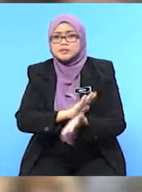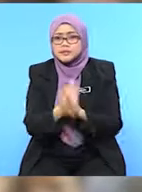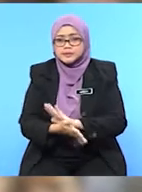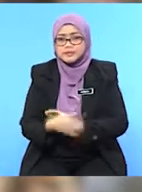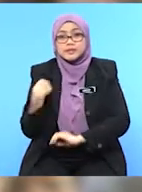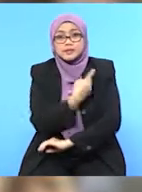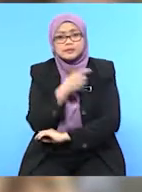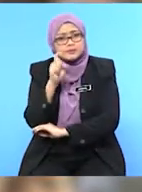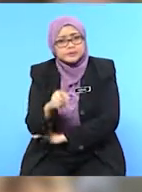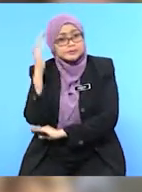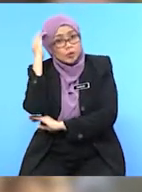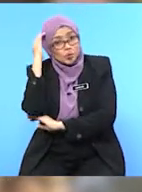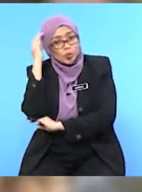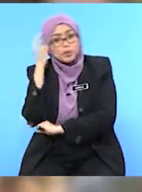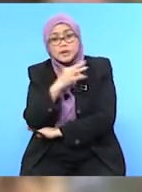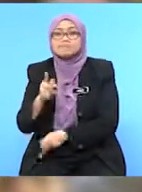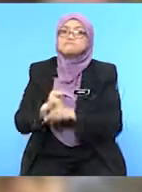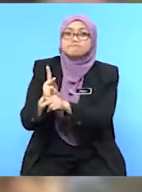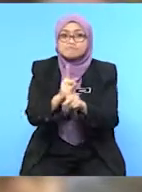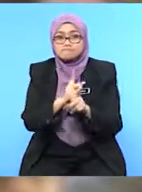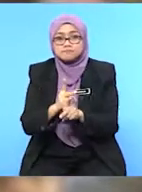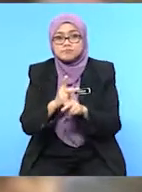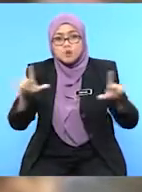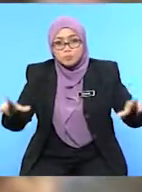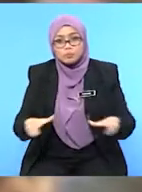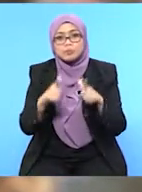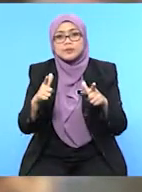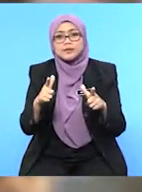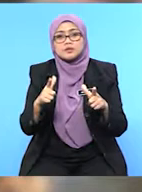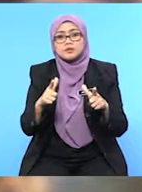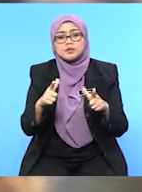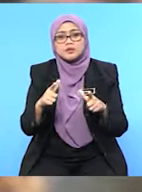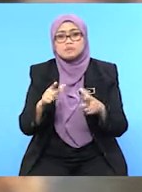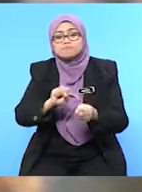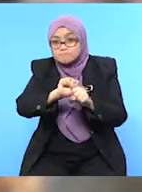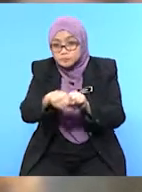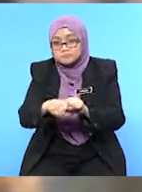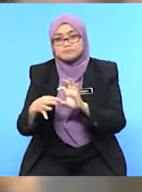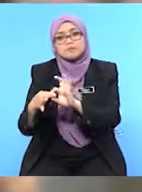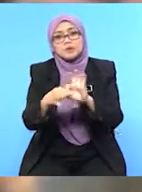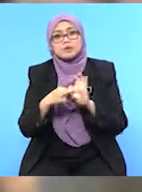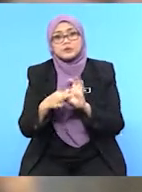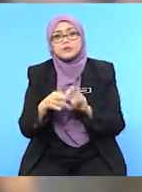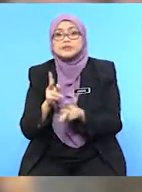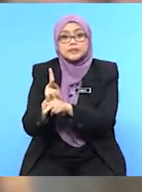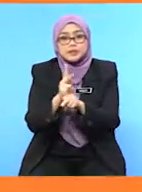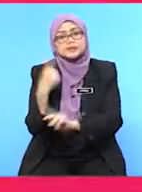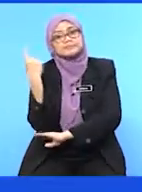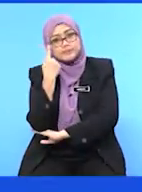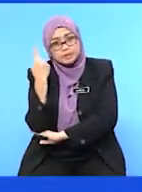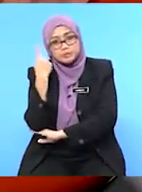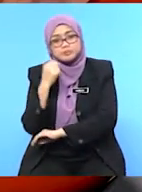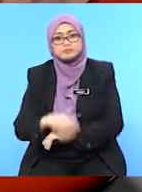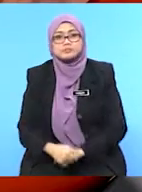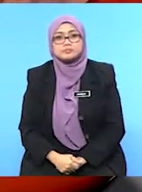kepada kita semua untuk berjaga-jaga dan melakukan sesuatu yaitu paduan terus terpelihara di negara kita